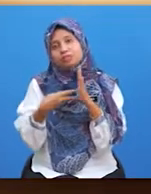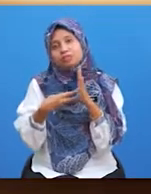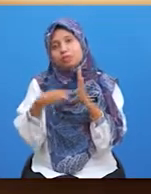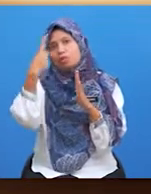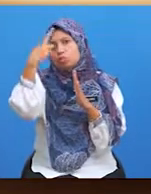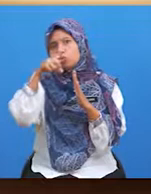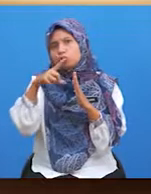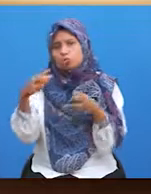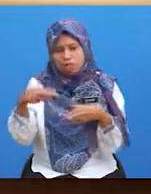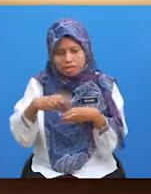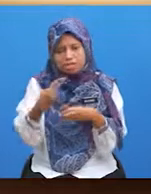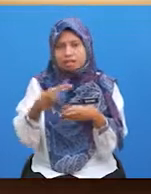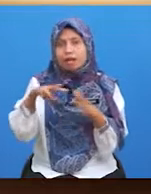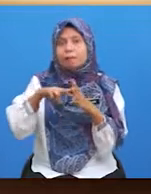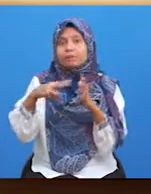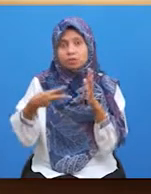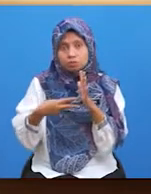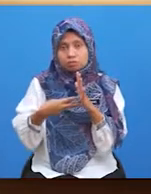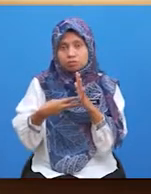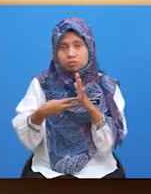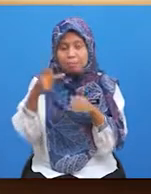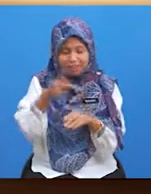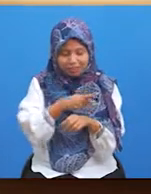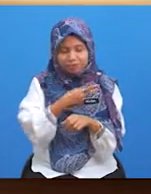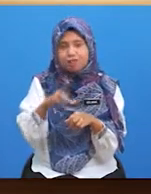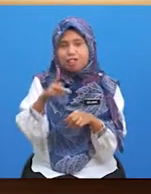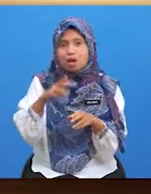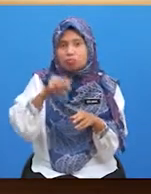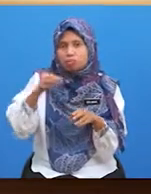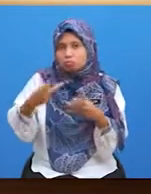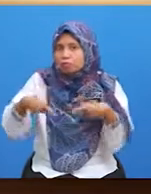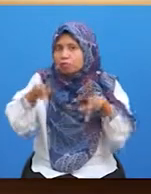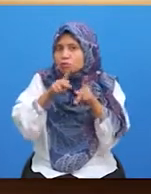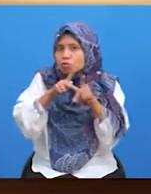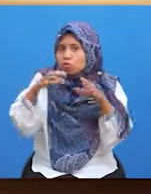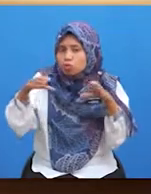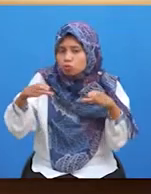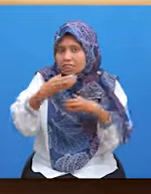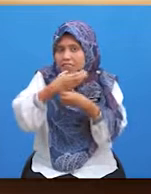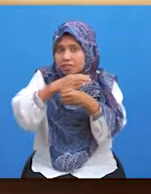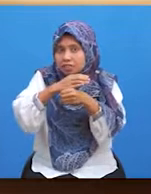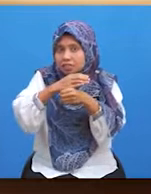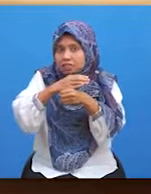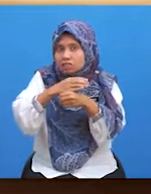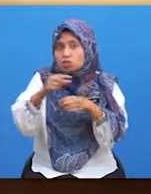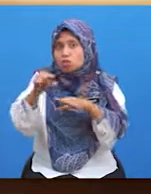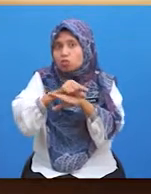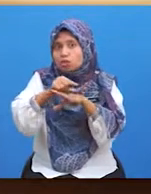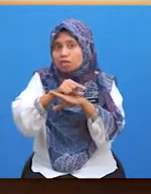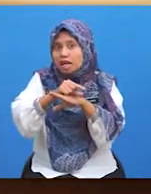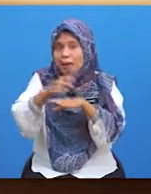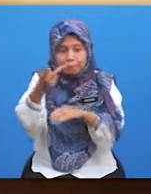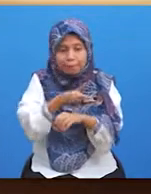menghasilkan pendahuluan jenis pantun, murid-murid perlu mencipta atau menggunakan